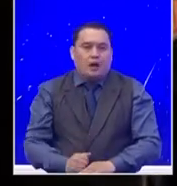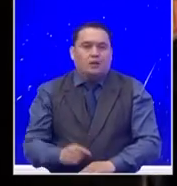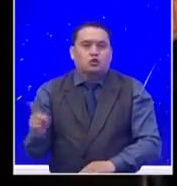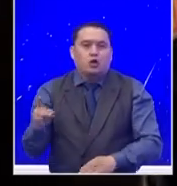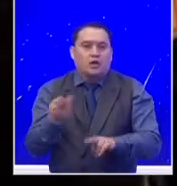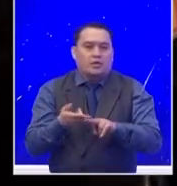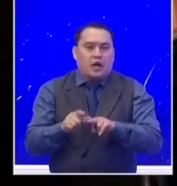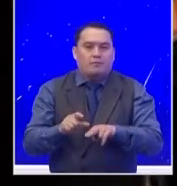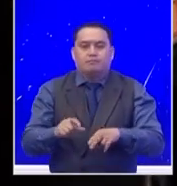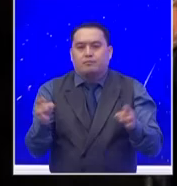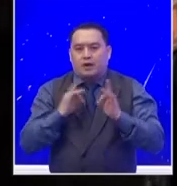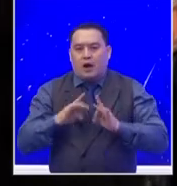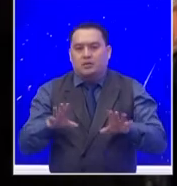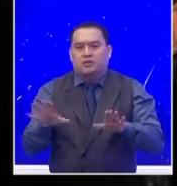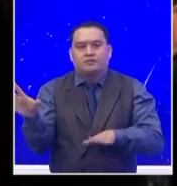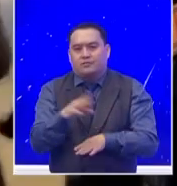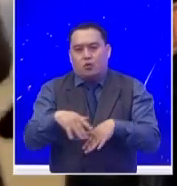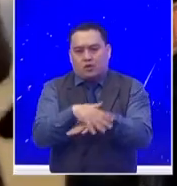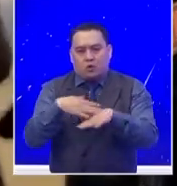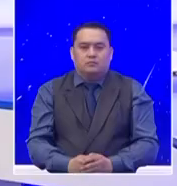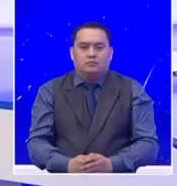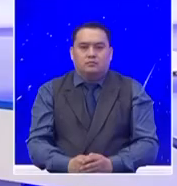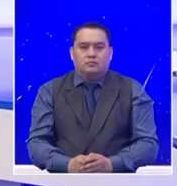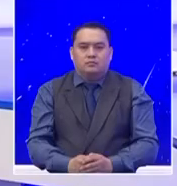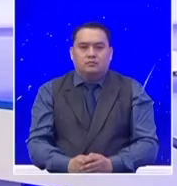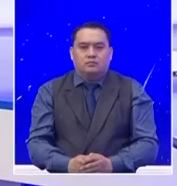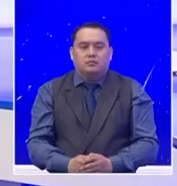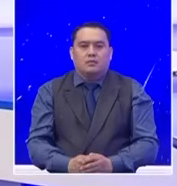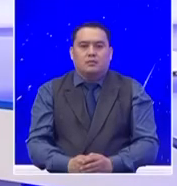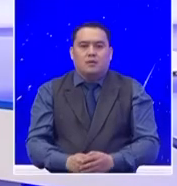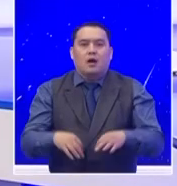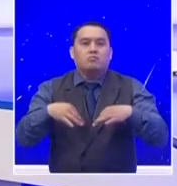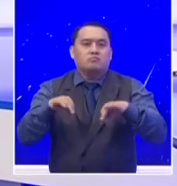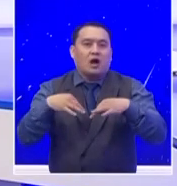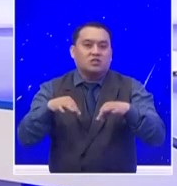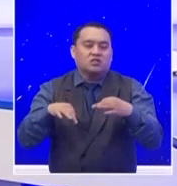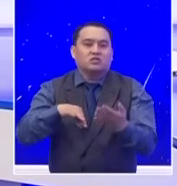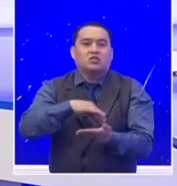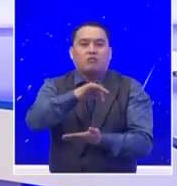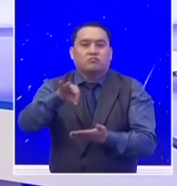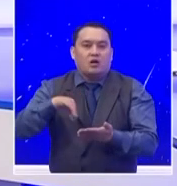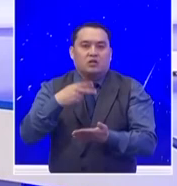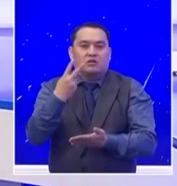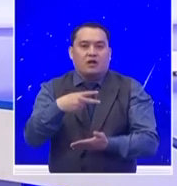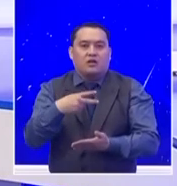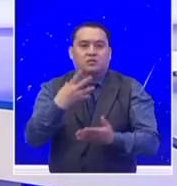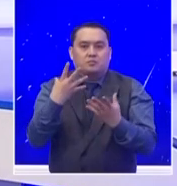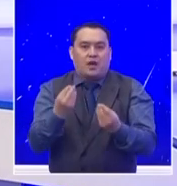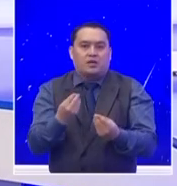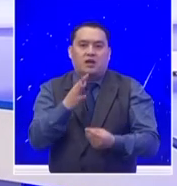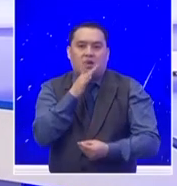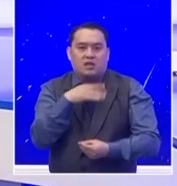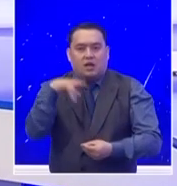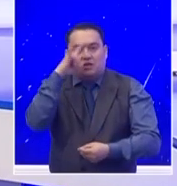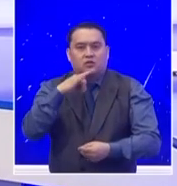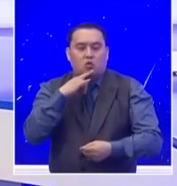праздник всего народа Казахстана. Масленица, День благодарности, 25 лет Ассамблеи народа